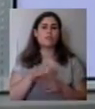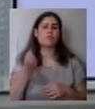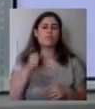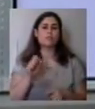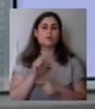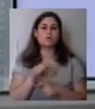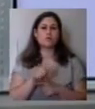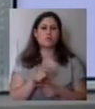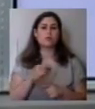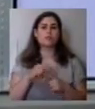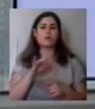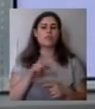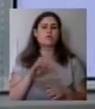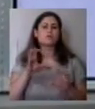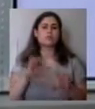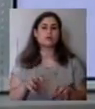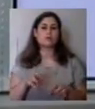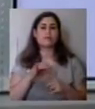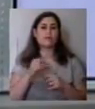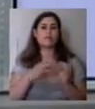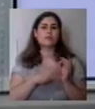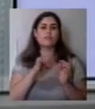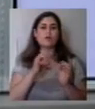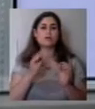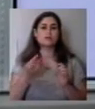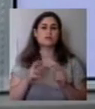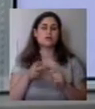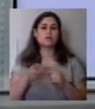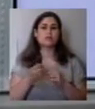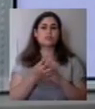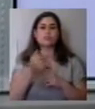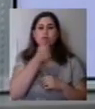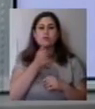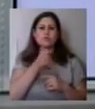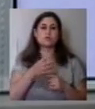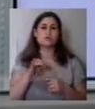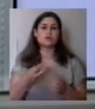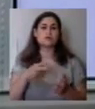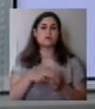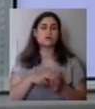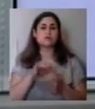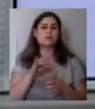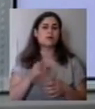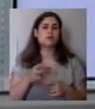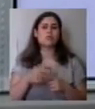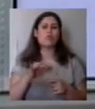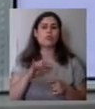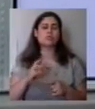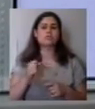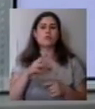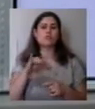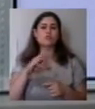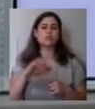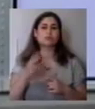завдання. Указом президента від 8 вересня 2014 року Сергій Стадник нагороджений орденом за мужність